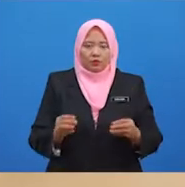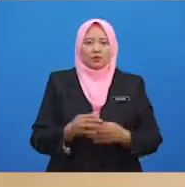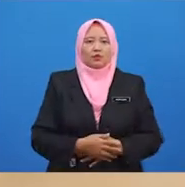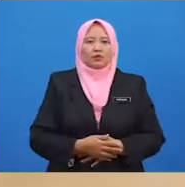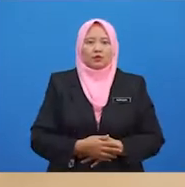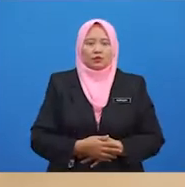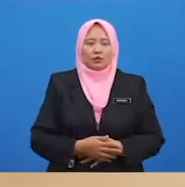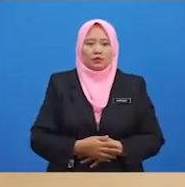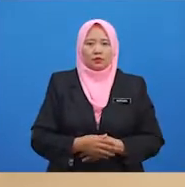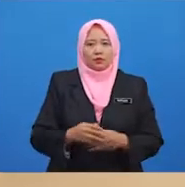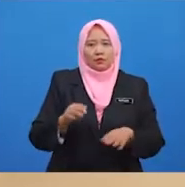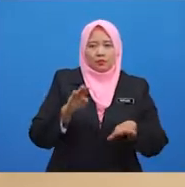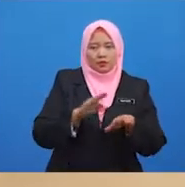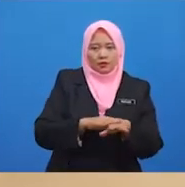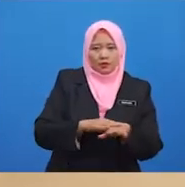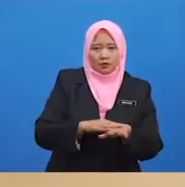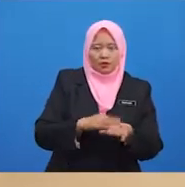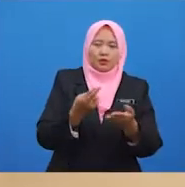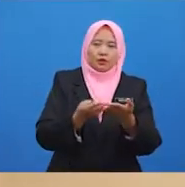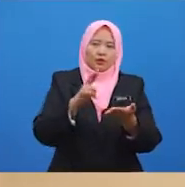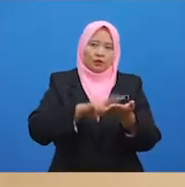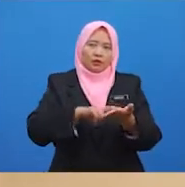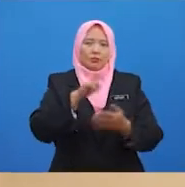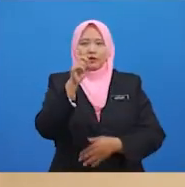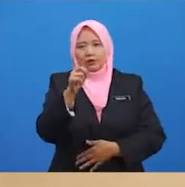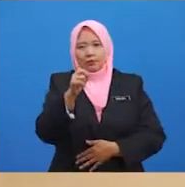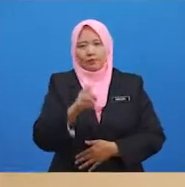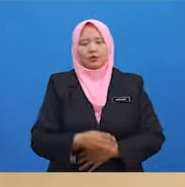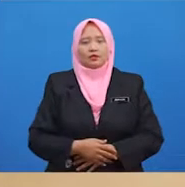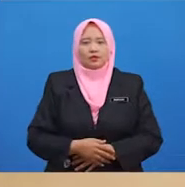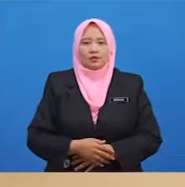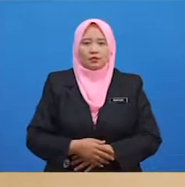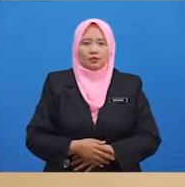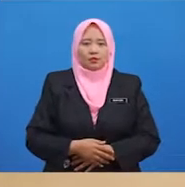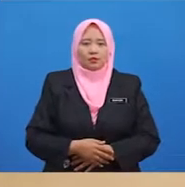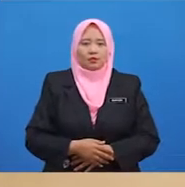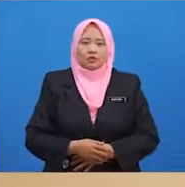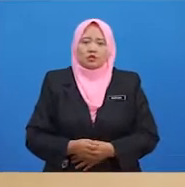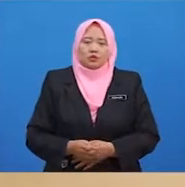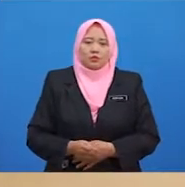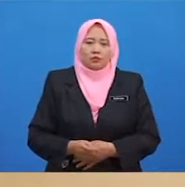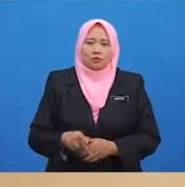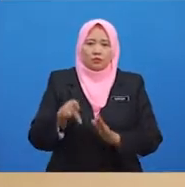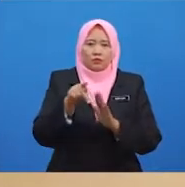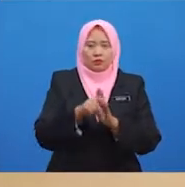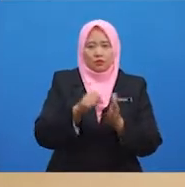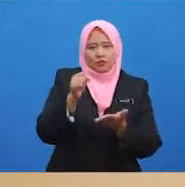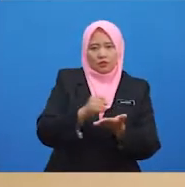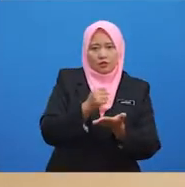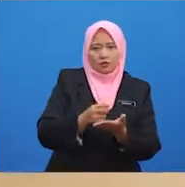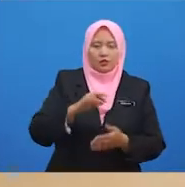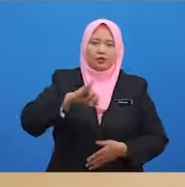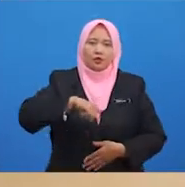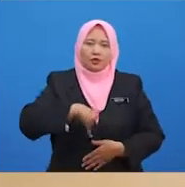dapat dibuktikan pada rangkap pertama sajak. Dalam rangkap ini, penyajak ingin berterima kasih